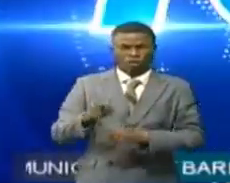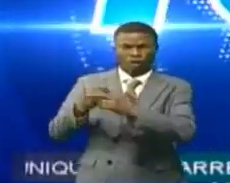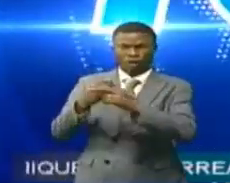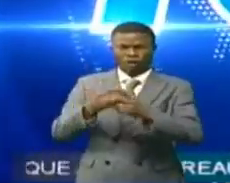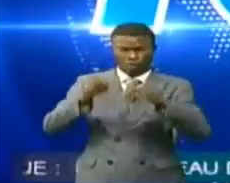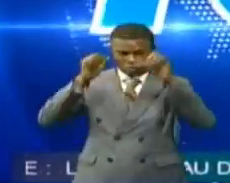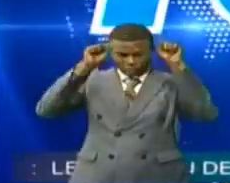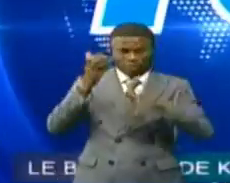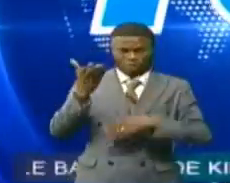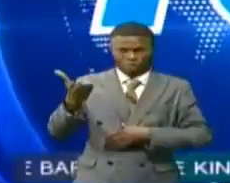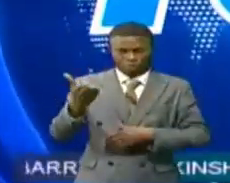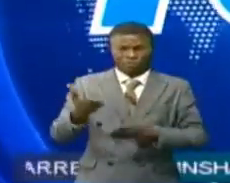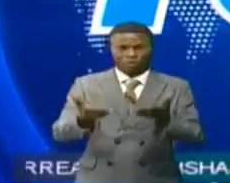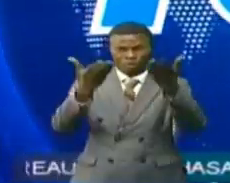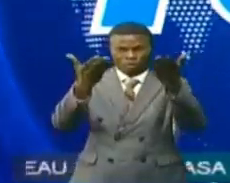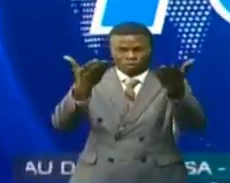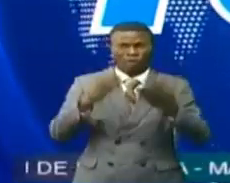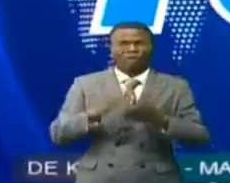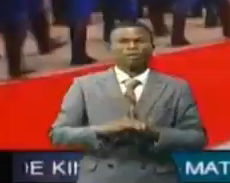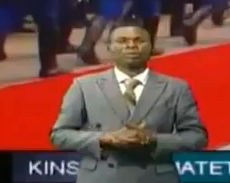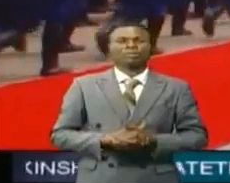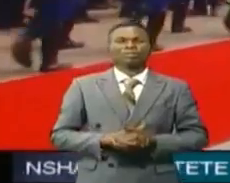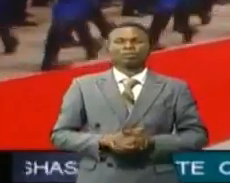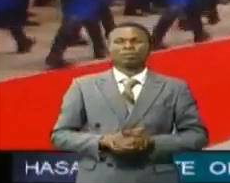républicaine. Guilé Kabaloudi nous en parle.